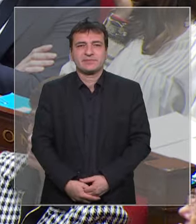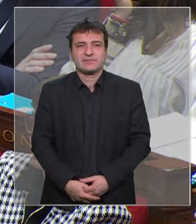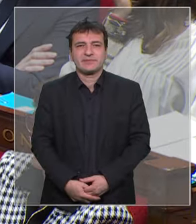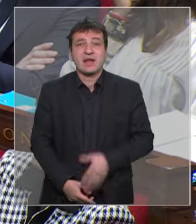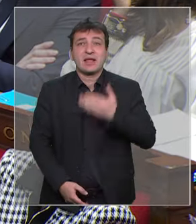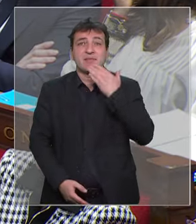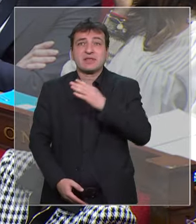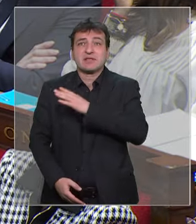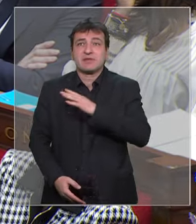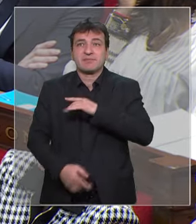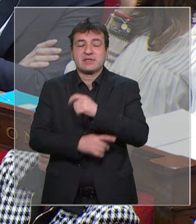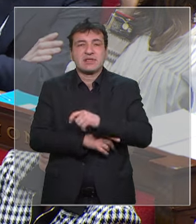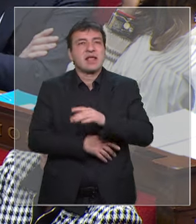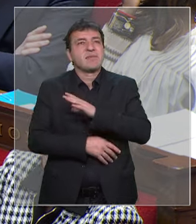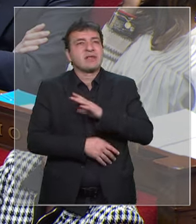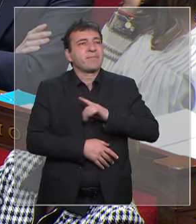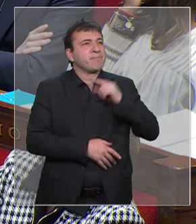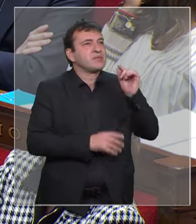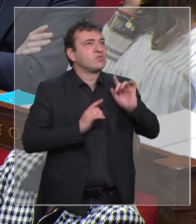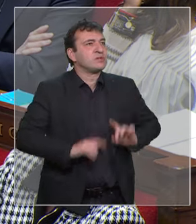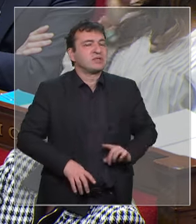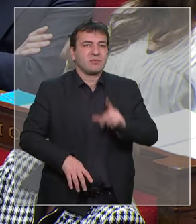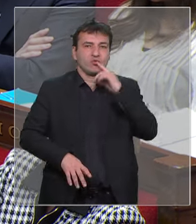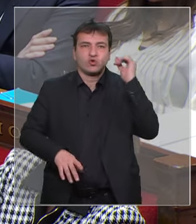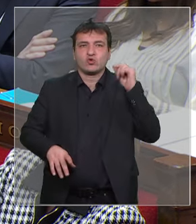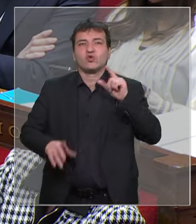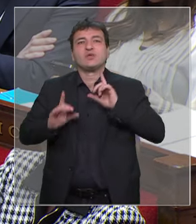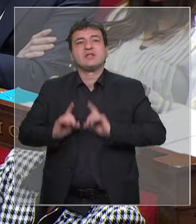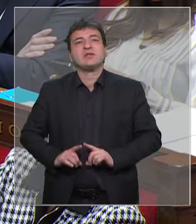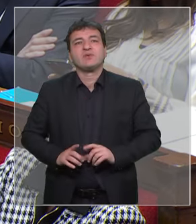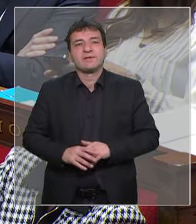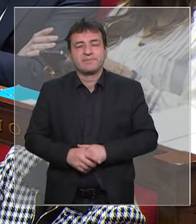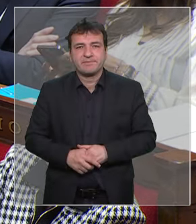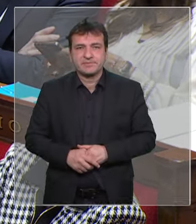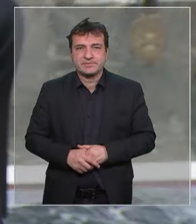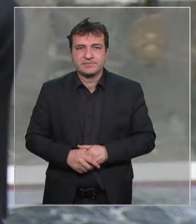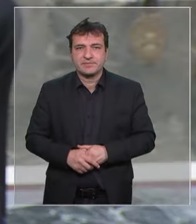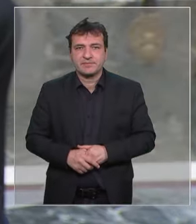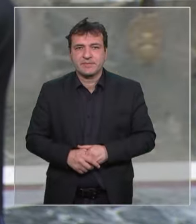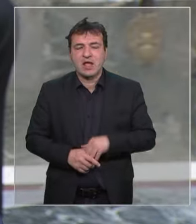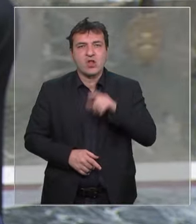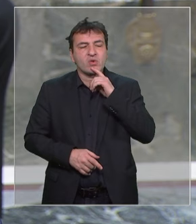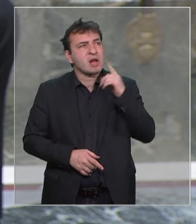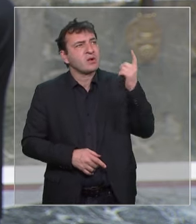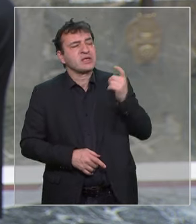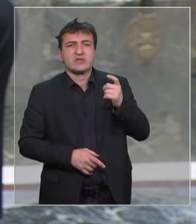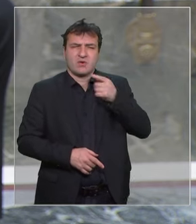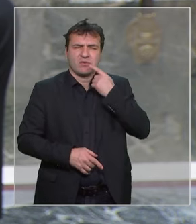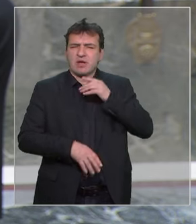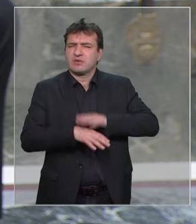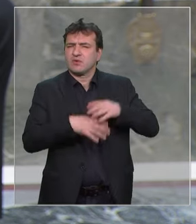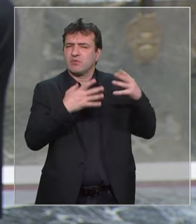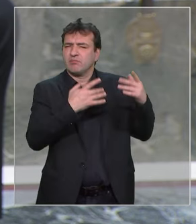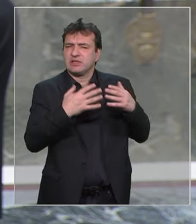Merci Madame la Présidente, Mesdames et Messieurs les députés, Monsieur le député Le Vigoureux. La question d'Isabelle Roche tout à l'heure m'a permis de parler des mathématiques.